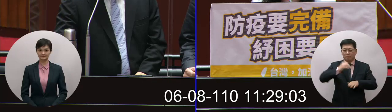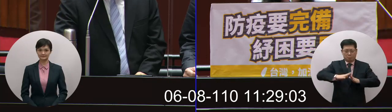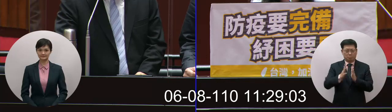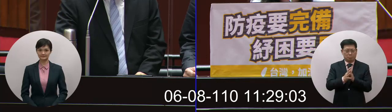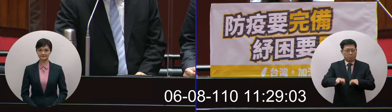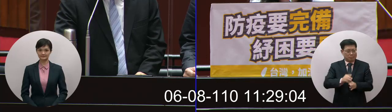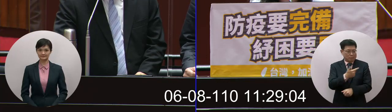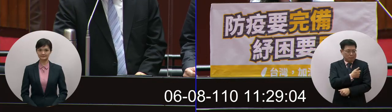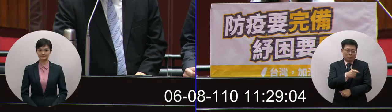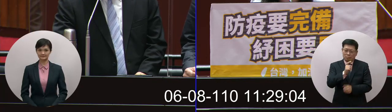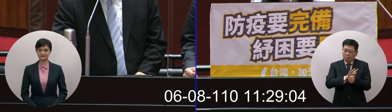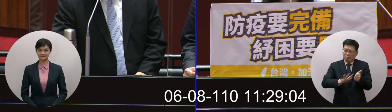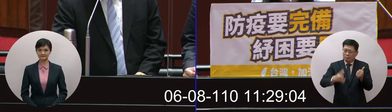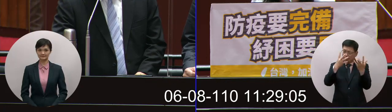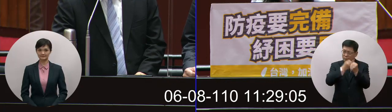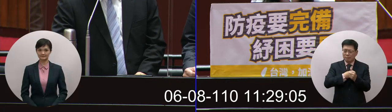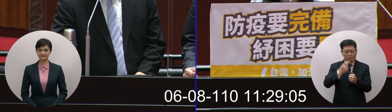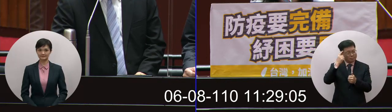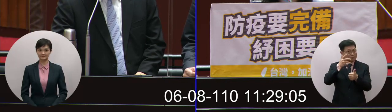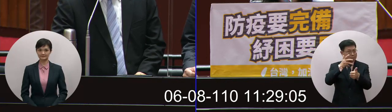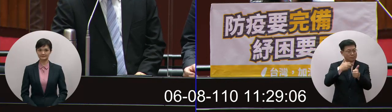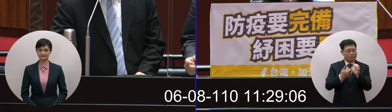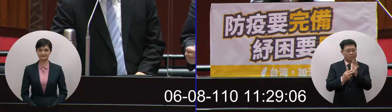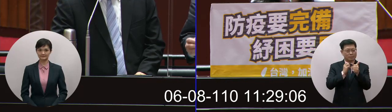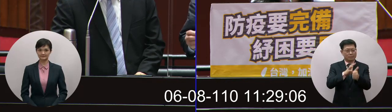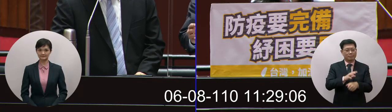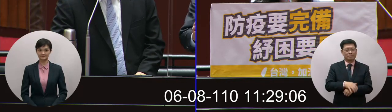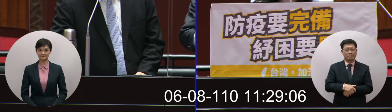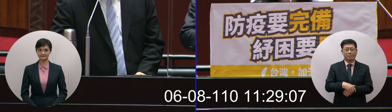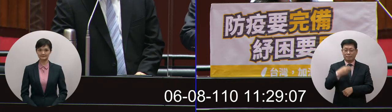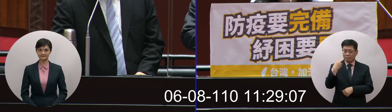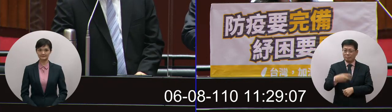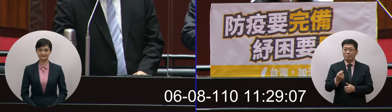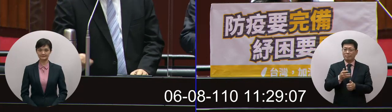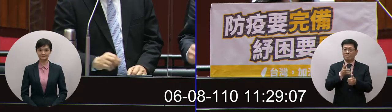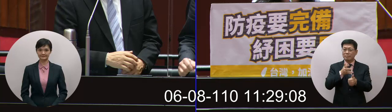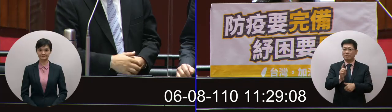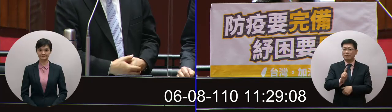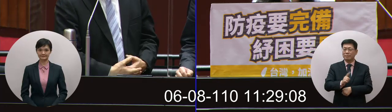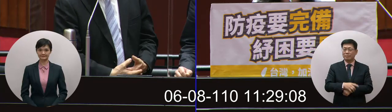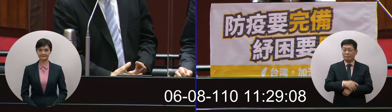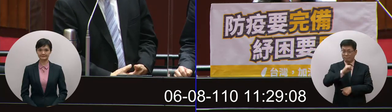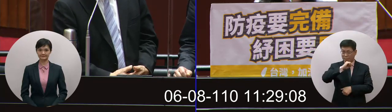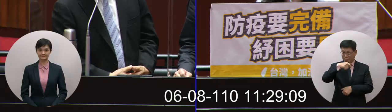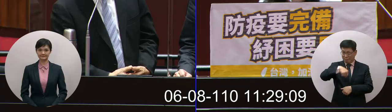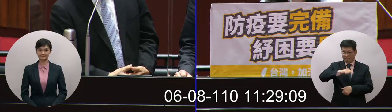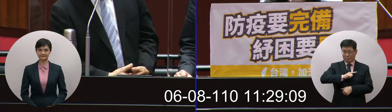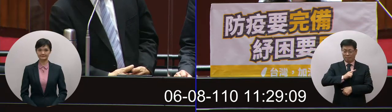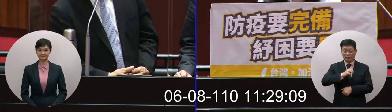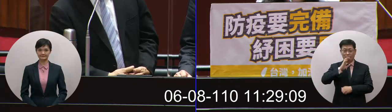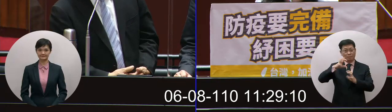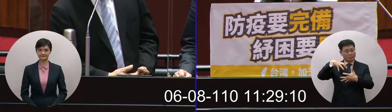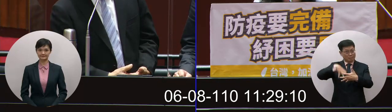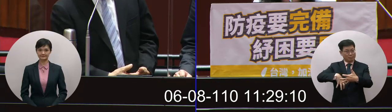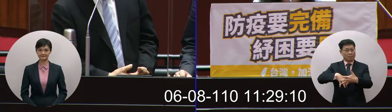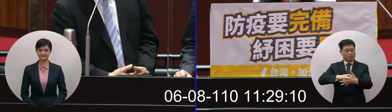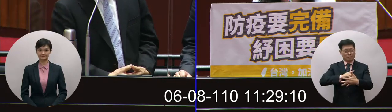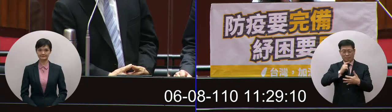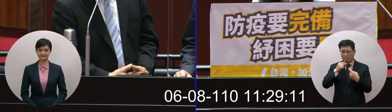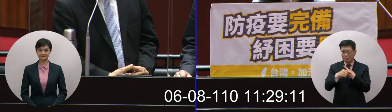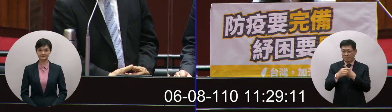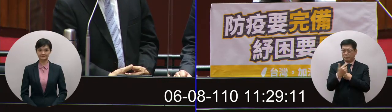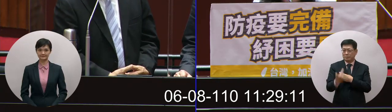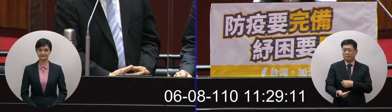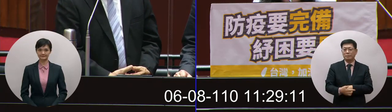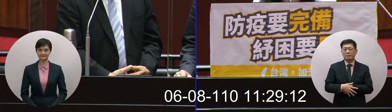接上路，这样可能会造成混淆，所以想在这边再次的提醒。那同样的，我们也想请教的是，我们在台湾的部分，因为我们疫苗的情况的开发比较缓